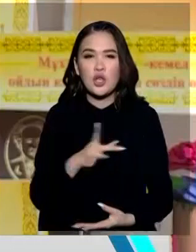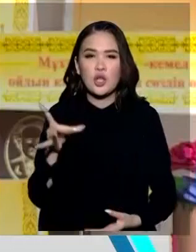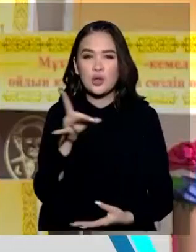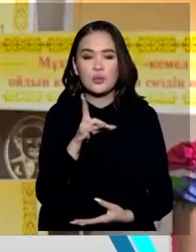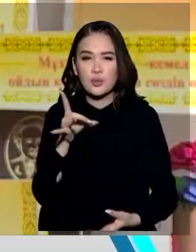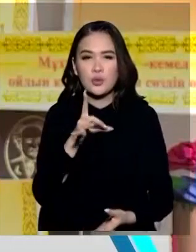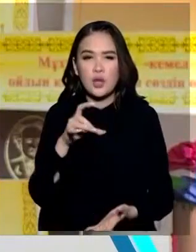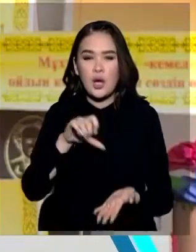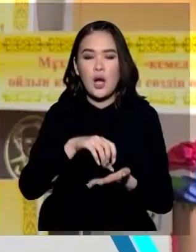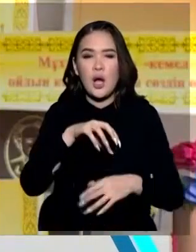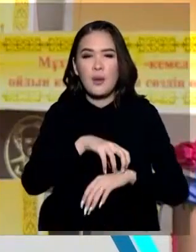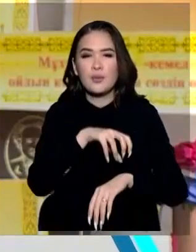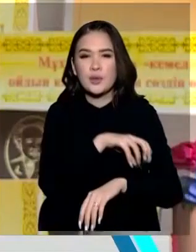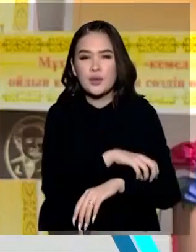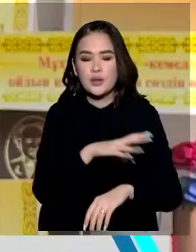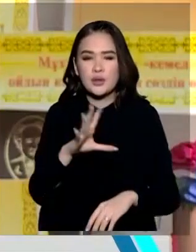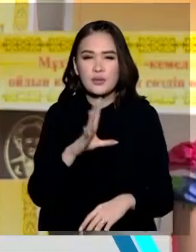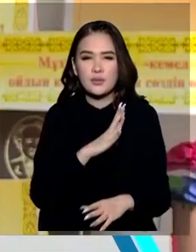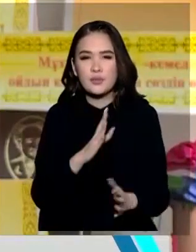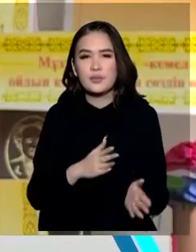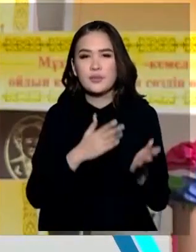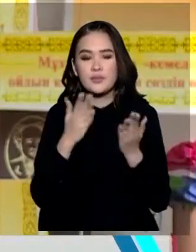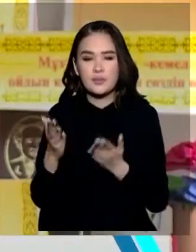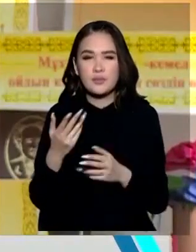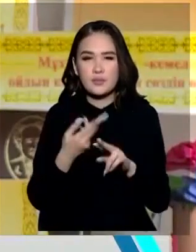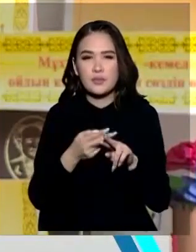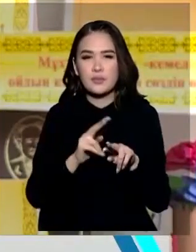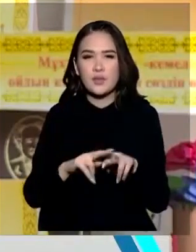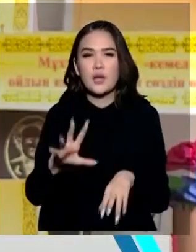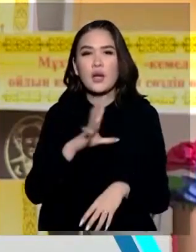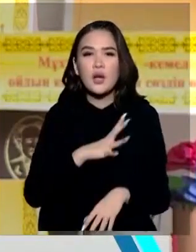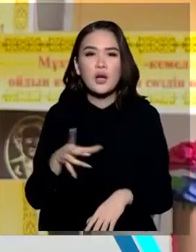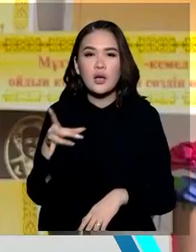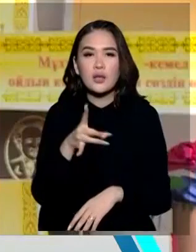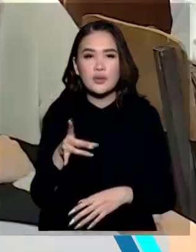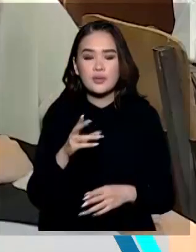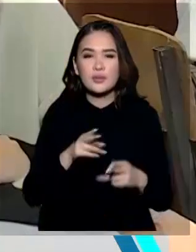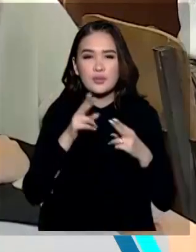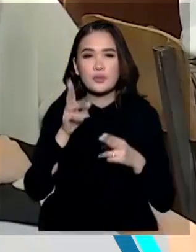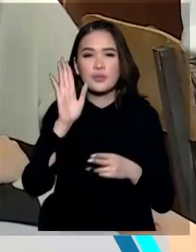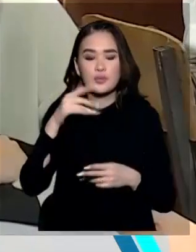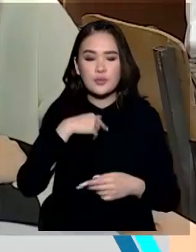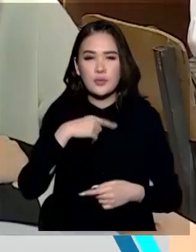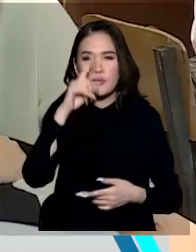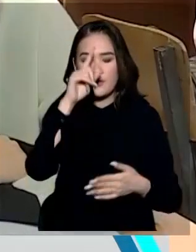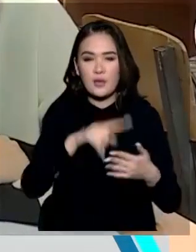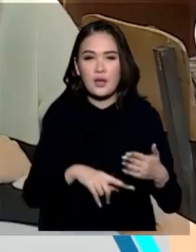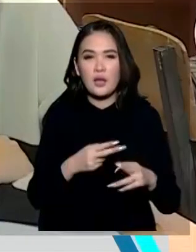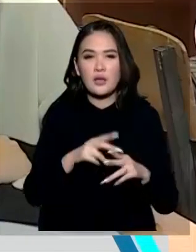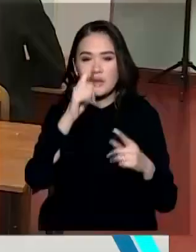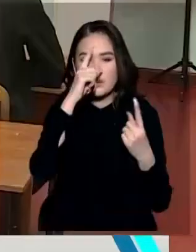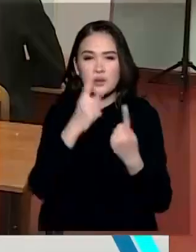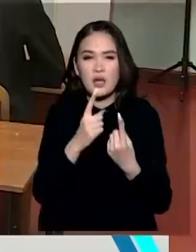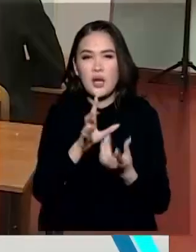сараптау комиссиясына өтті жұмысы Жан Сұлтанның. Жан Сұлтан енді республикаға барады деген ойдамыз. Жан Сұлтан сыныбындағы